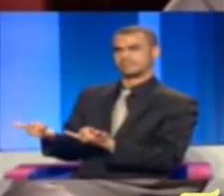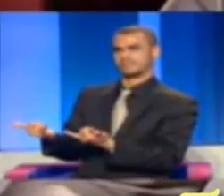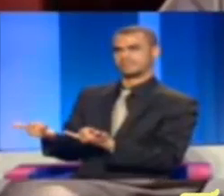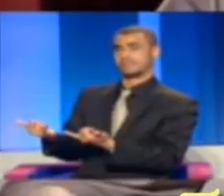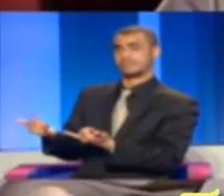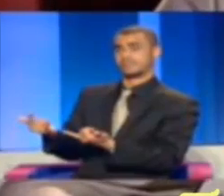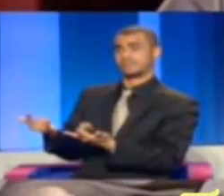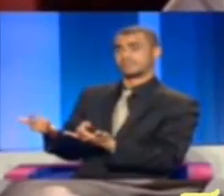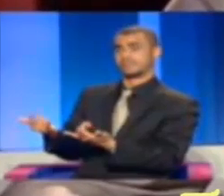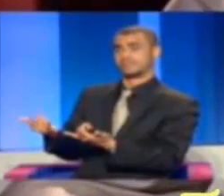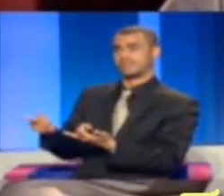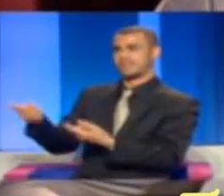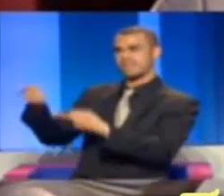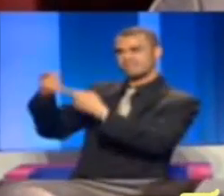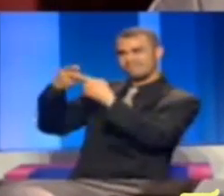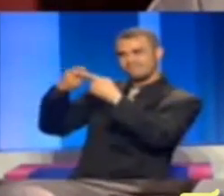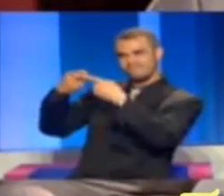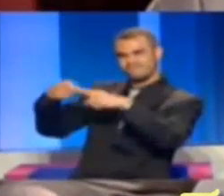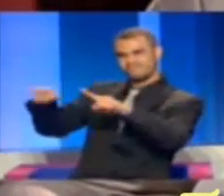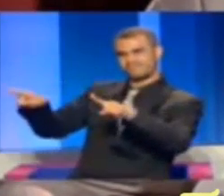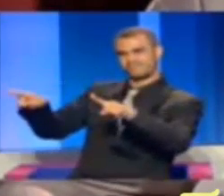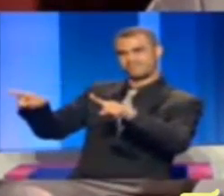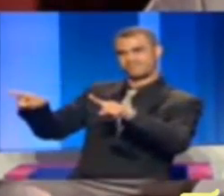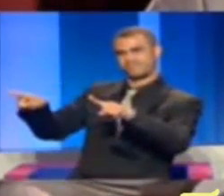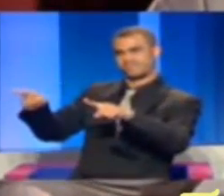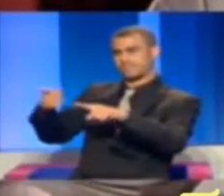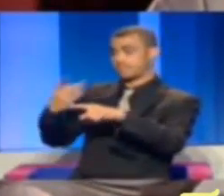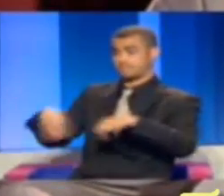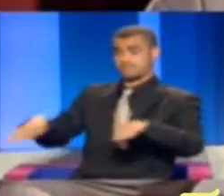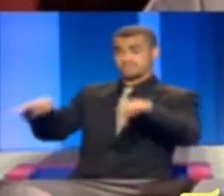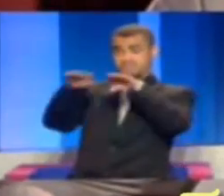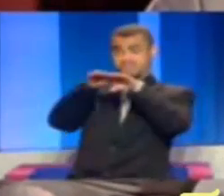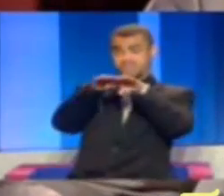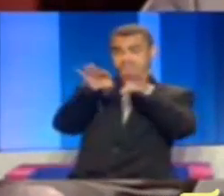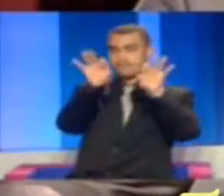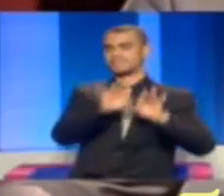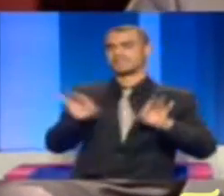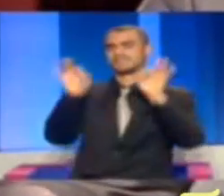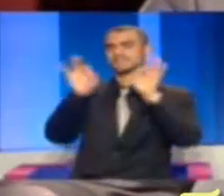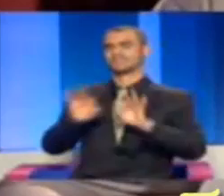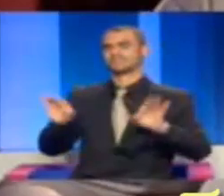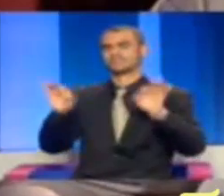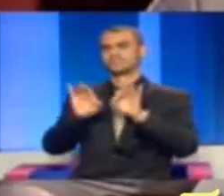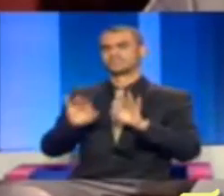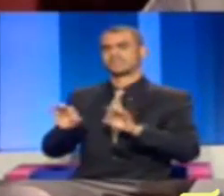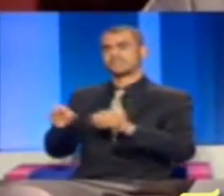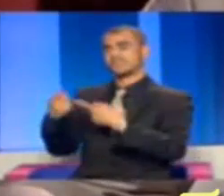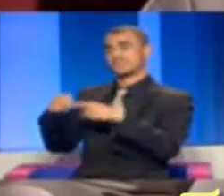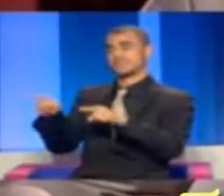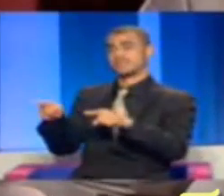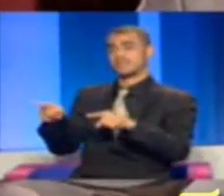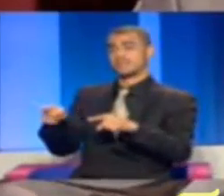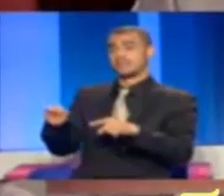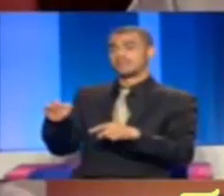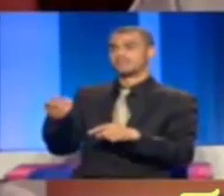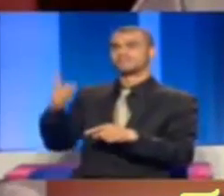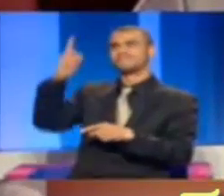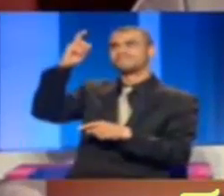من نوع من اللي كيتسمى بالتمييز تجاه هذه الفئات هذه. والتمييز ملي كنبداو على هذه المستويات